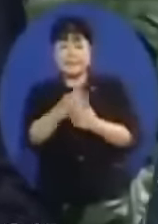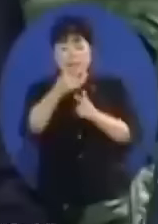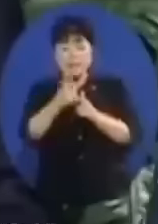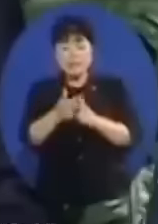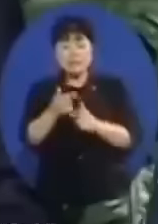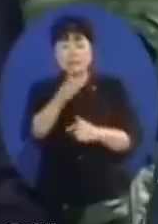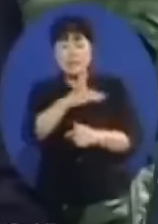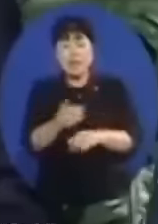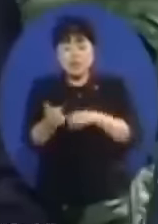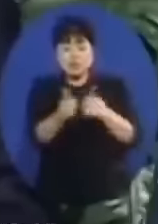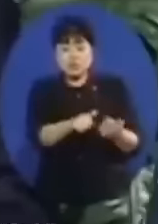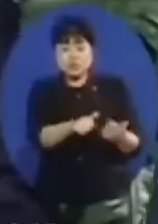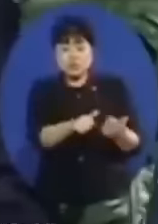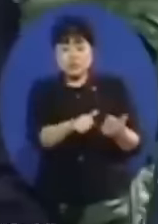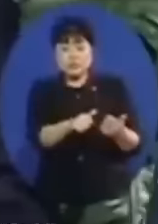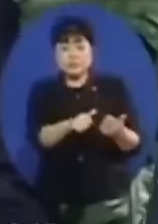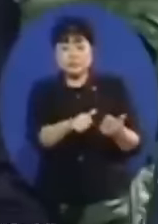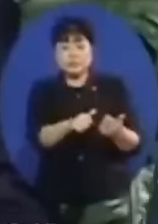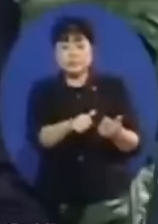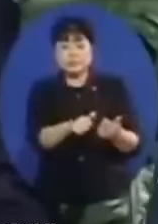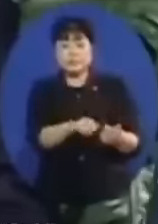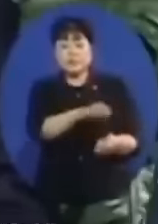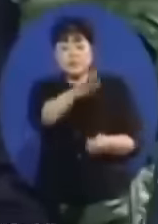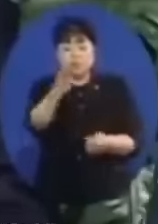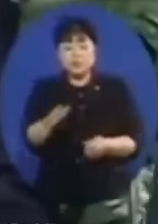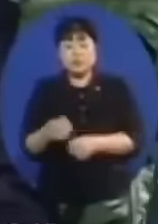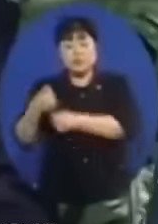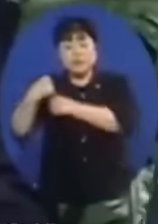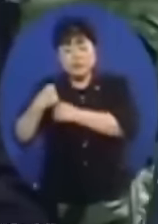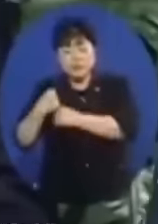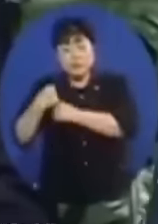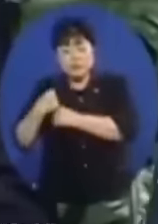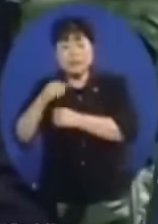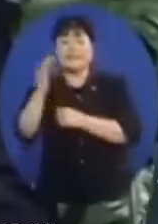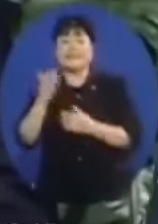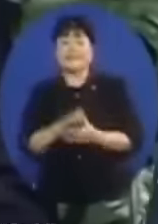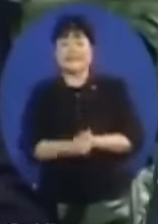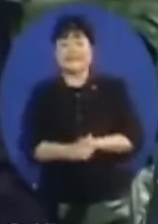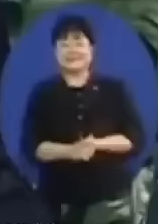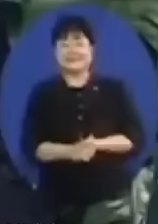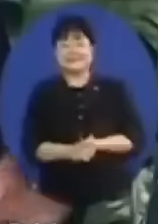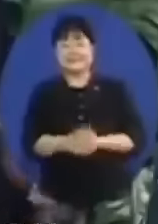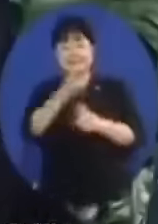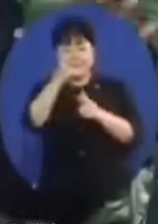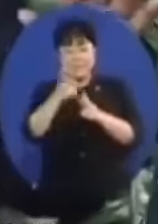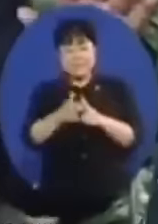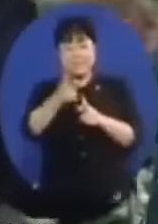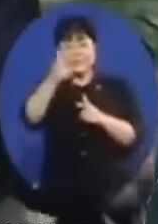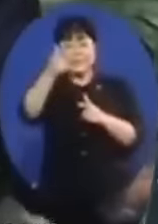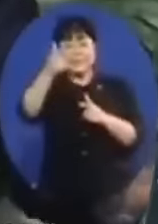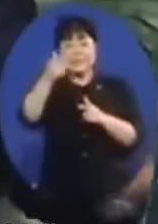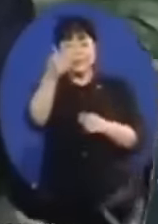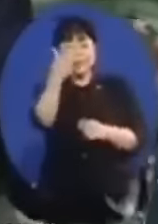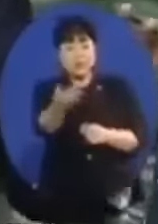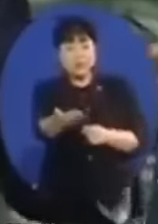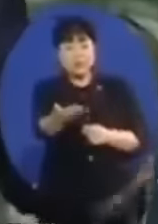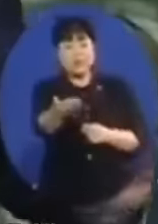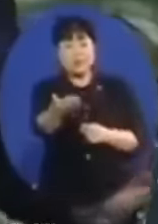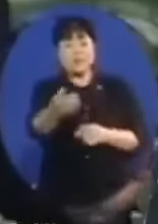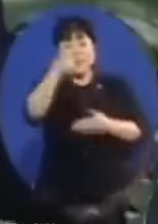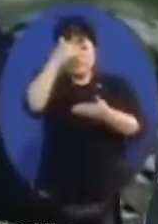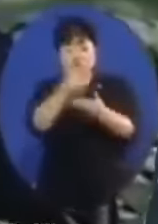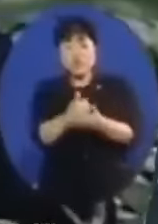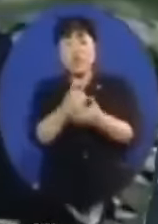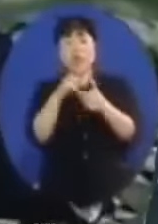예수의 죽음을 우리는 걸머쳐야만 하는 것입니다. 예수님이 여러분의